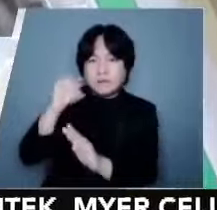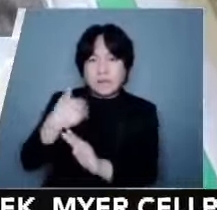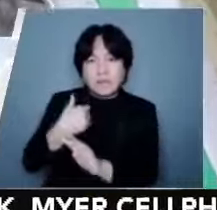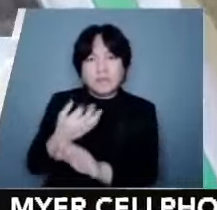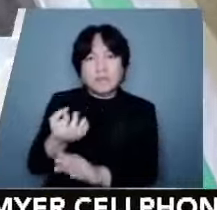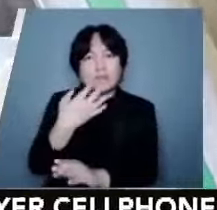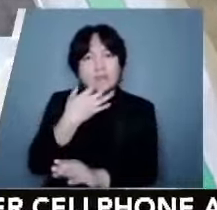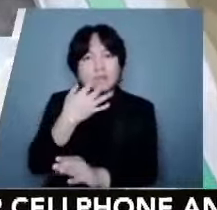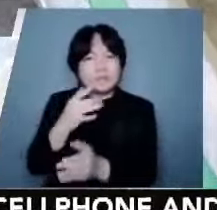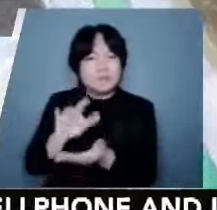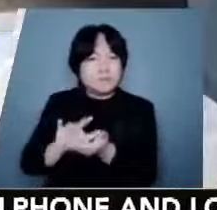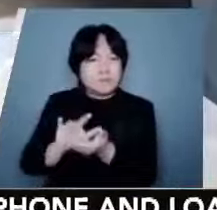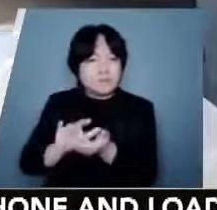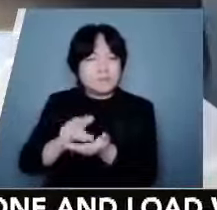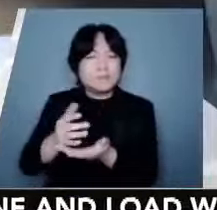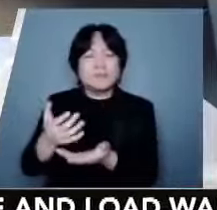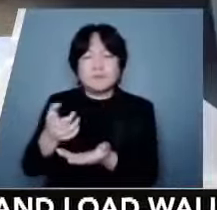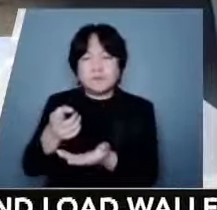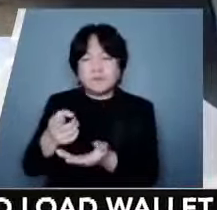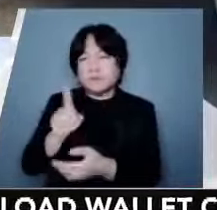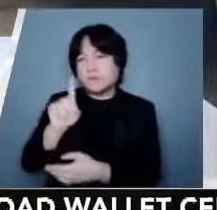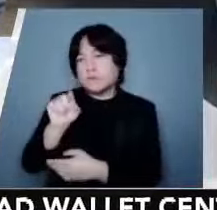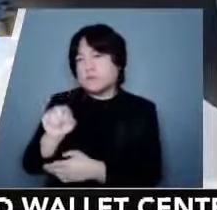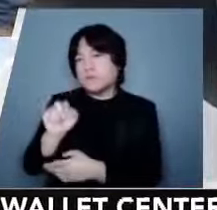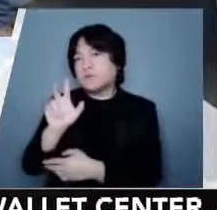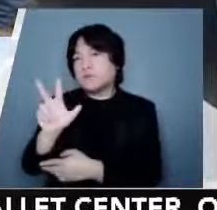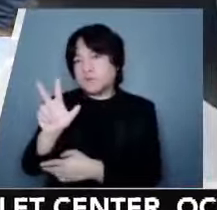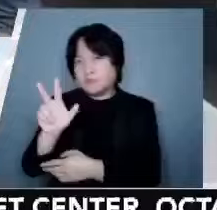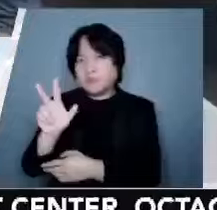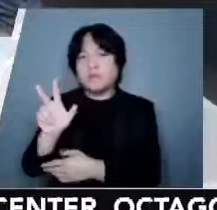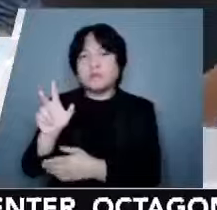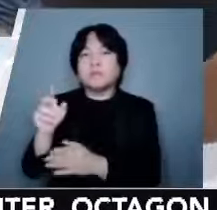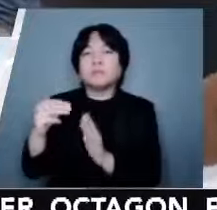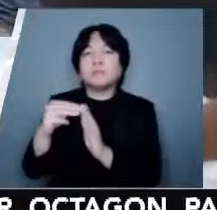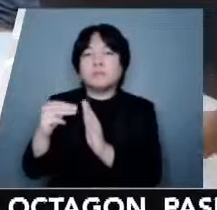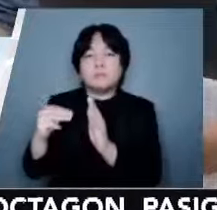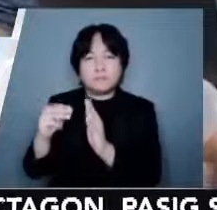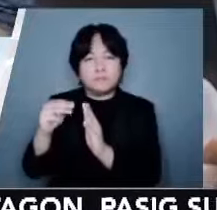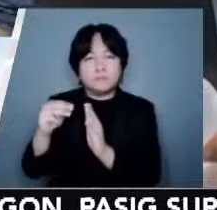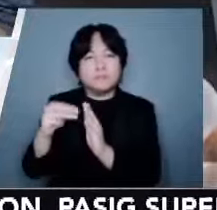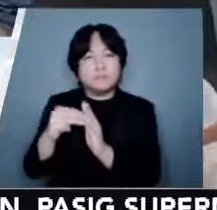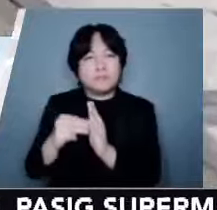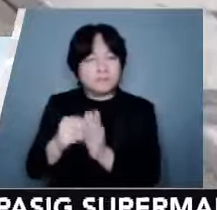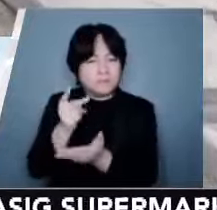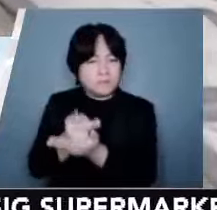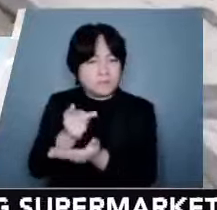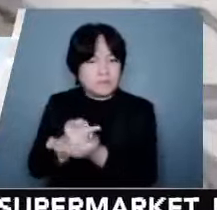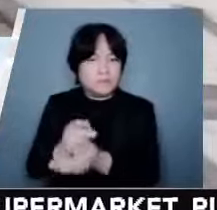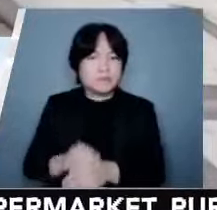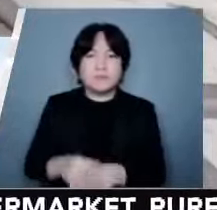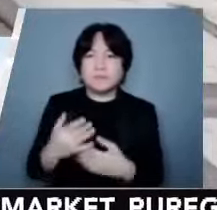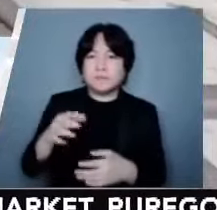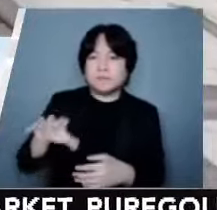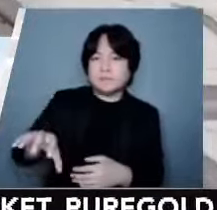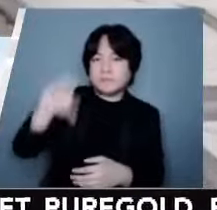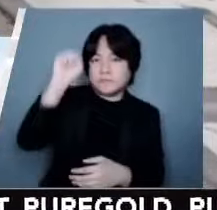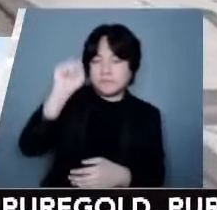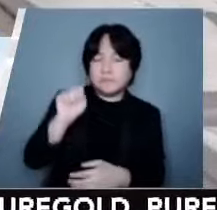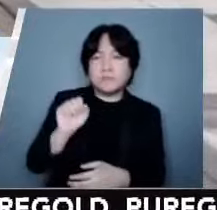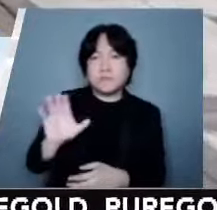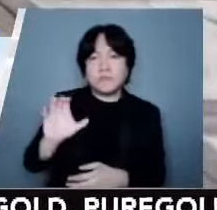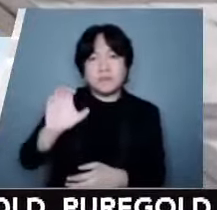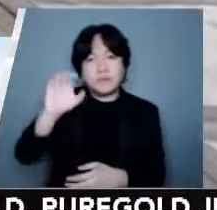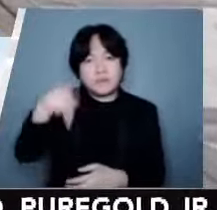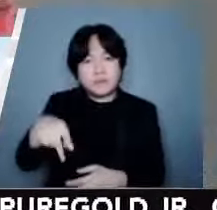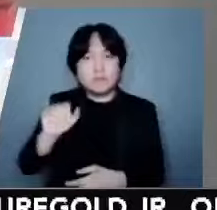halaga namang 1.3 million pesos. Nabawi ang ginamit na marked money pati na ang cellphone, ID at